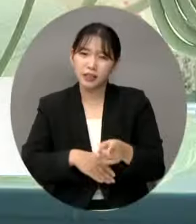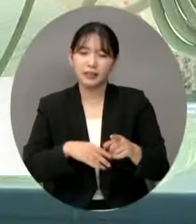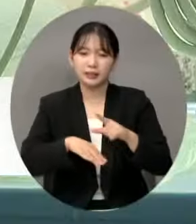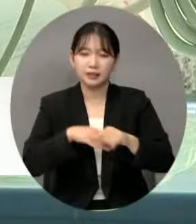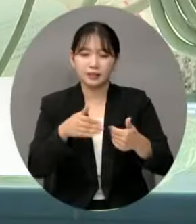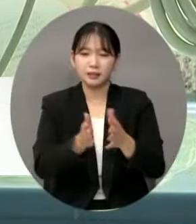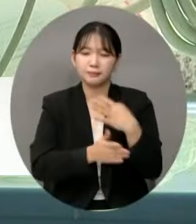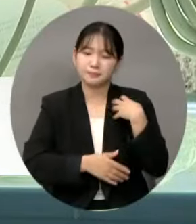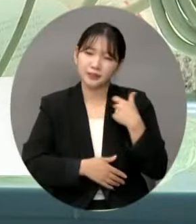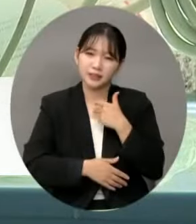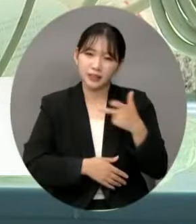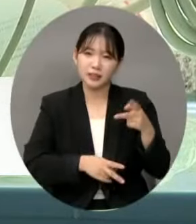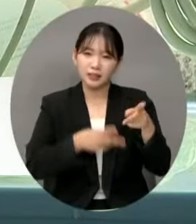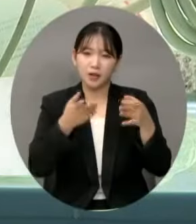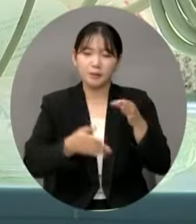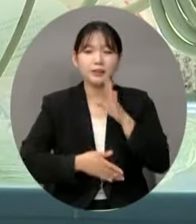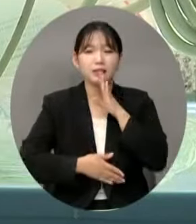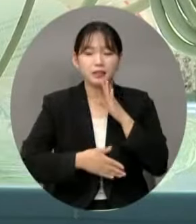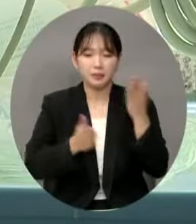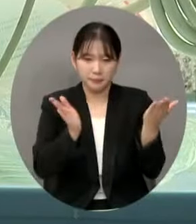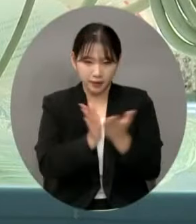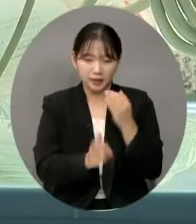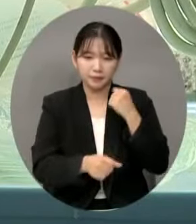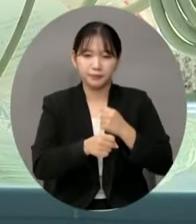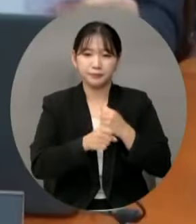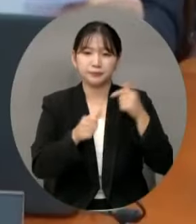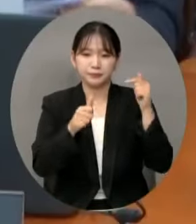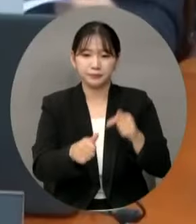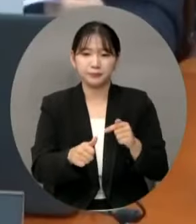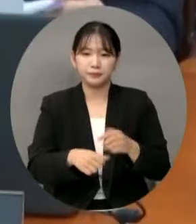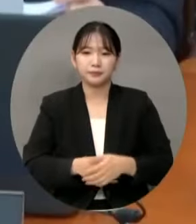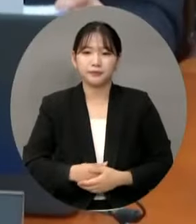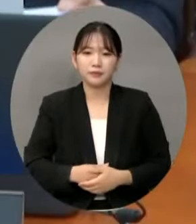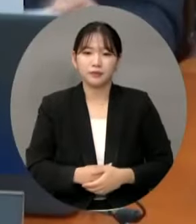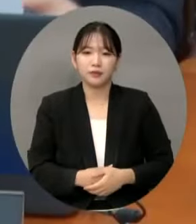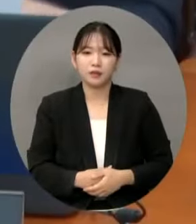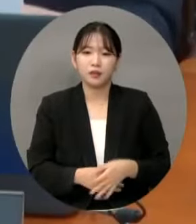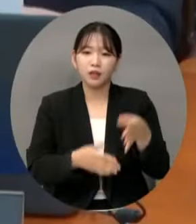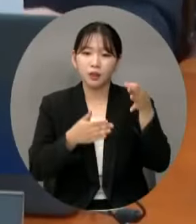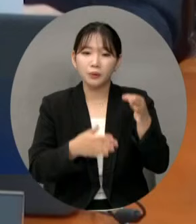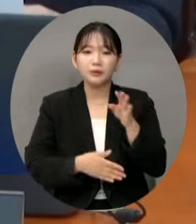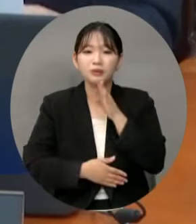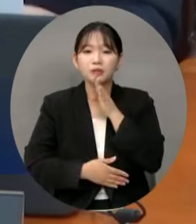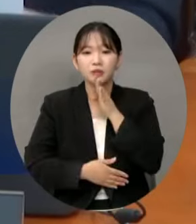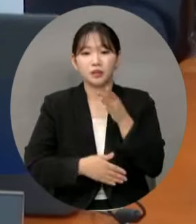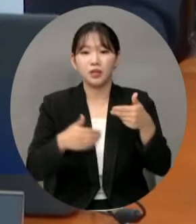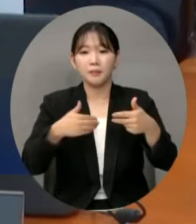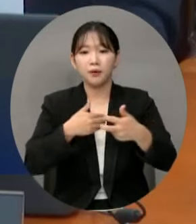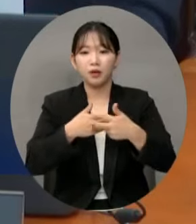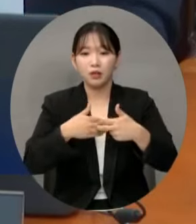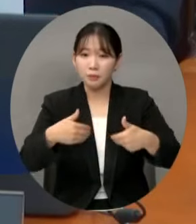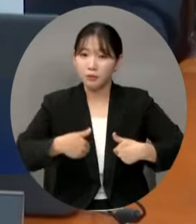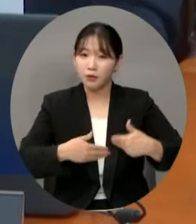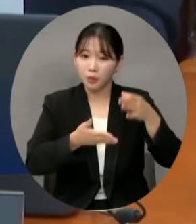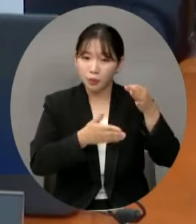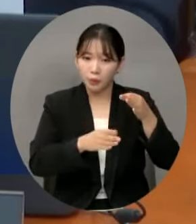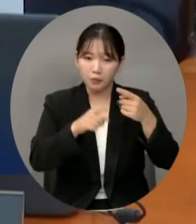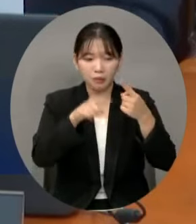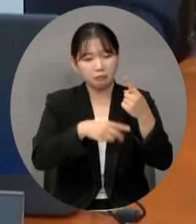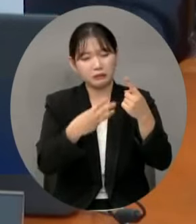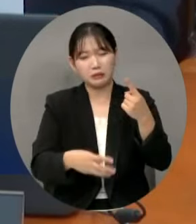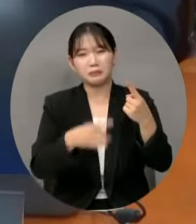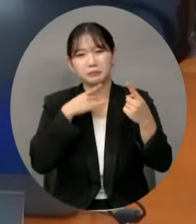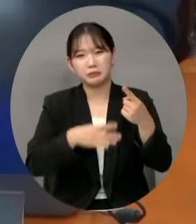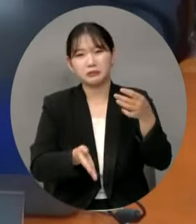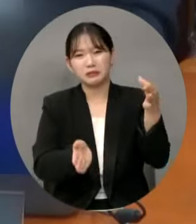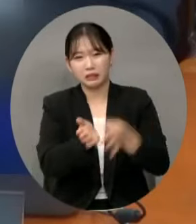있다며 사업비를 현실화하라고 주문했습니다. 그 단가가 실질적으로 현장에서 필요로 하는 단가의 3분의 1 정도밖에